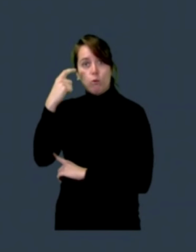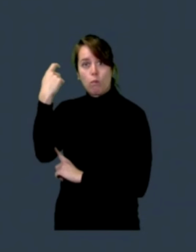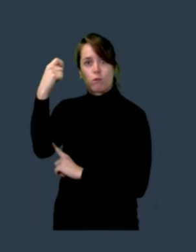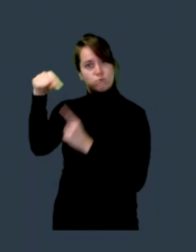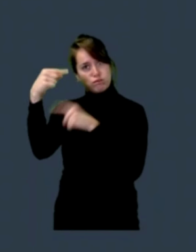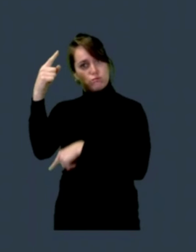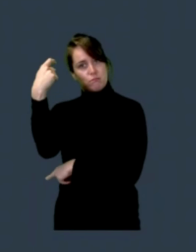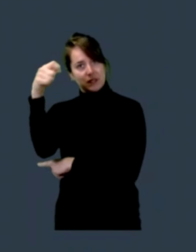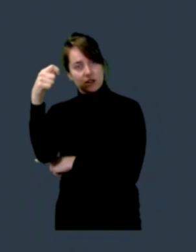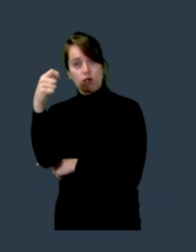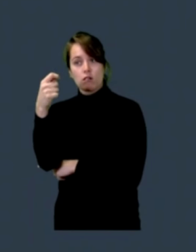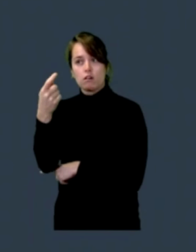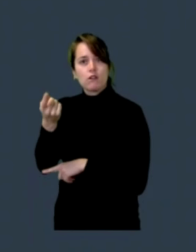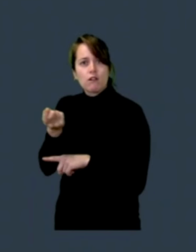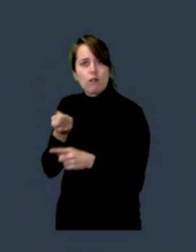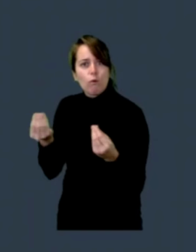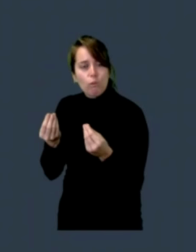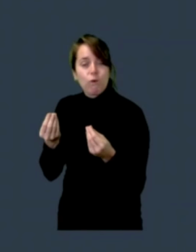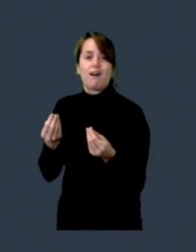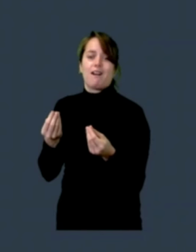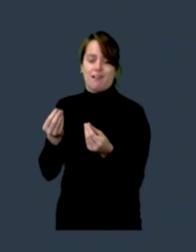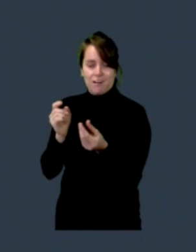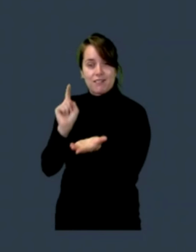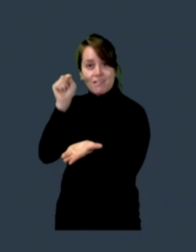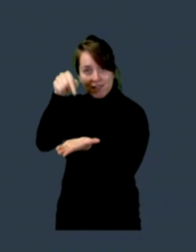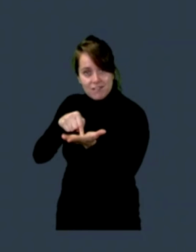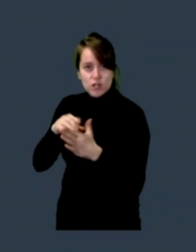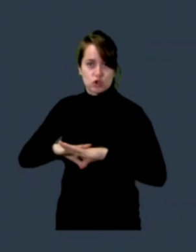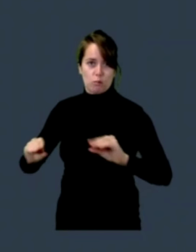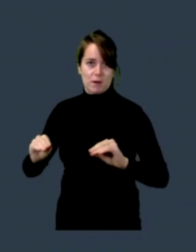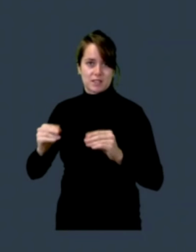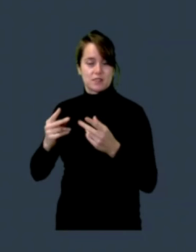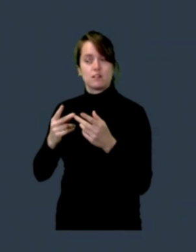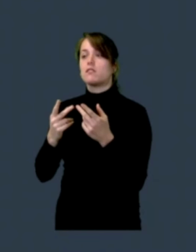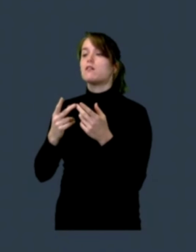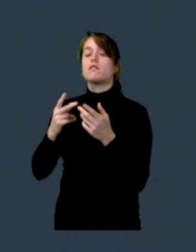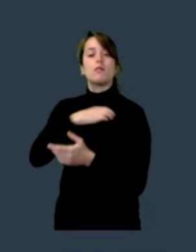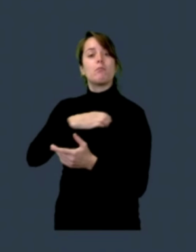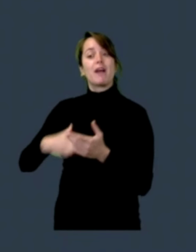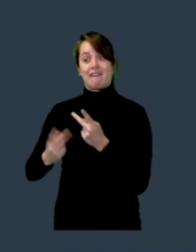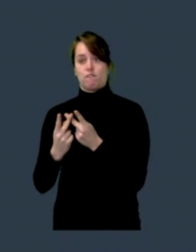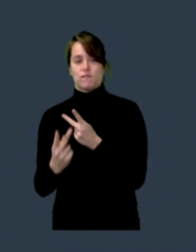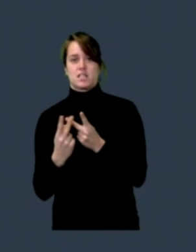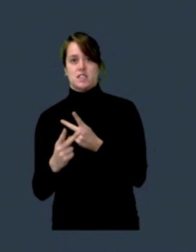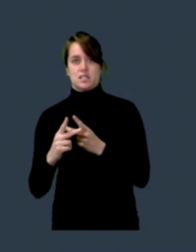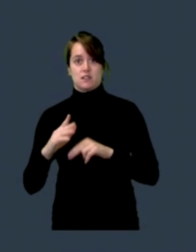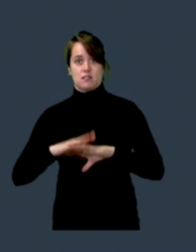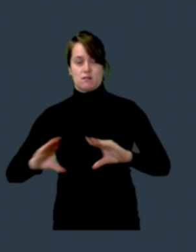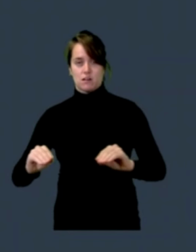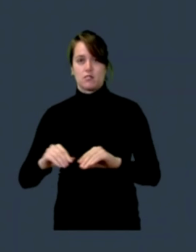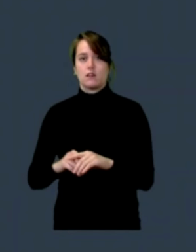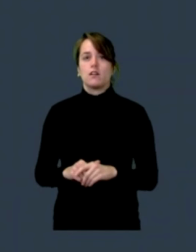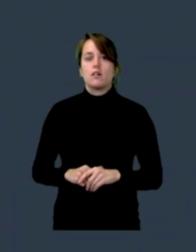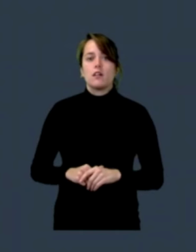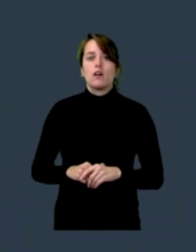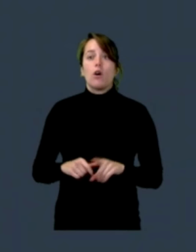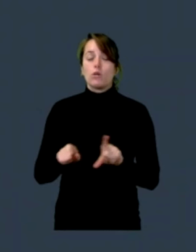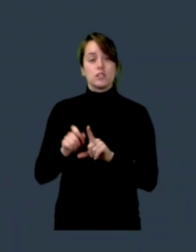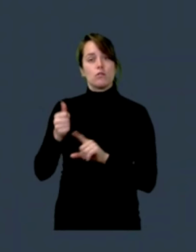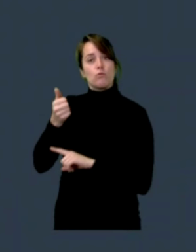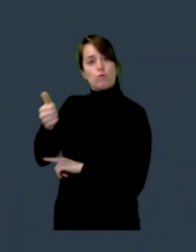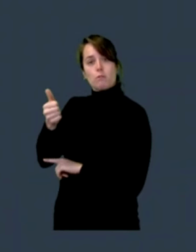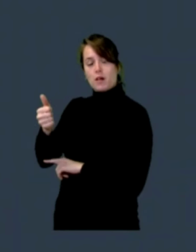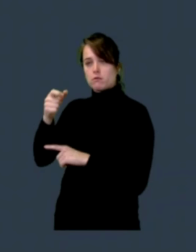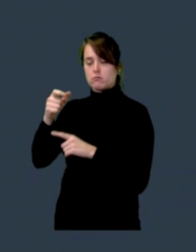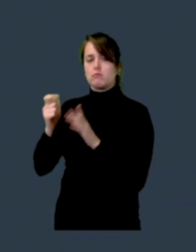Louis. Celui qui, alors même qu'il est président de la République, annonce au Puy-en-Velay son plan pour le